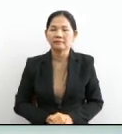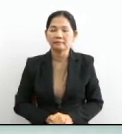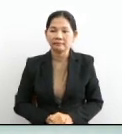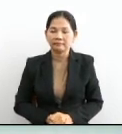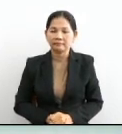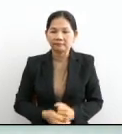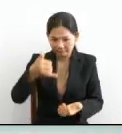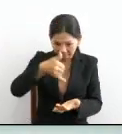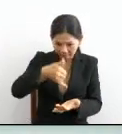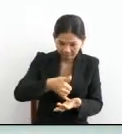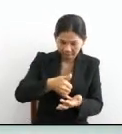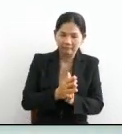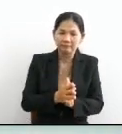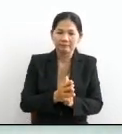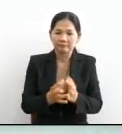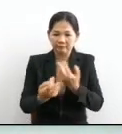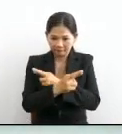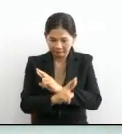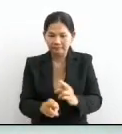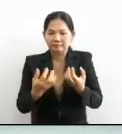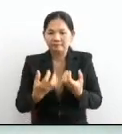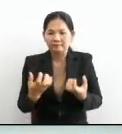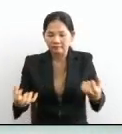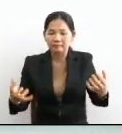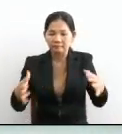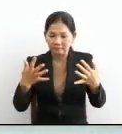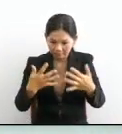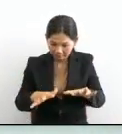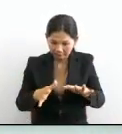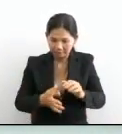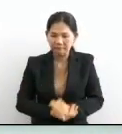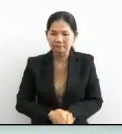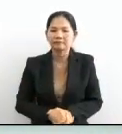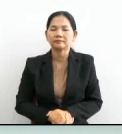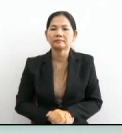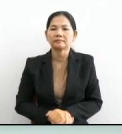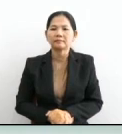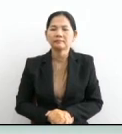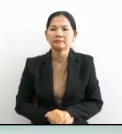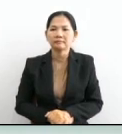Chà hai thằng ngày ní, chà con bàn triêm xong về rẻ riêng chùm mùi nâng cửu hai rừng nơi con.